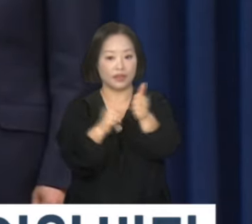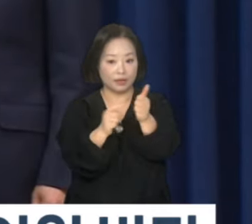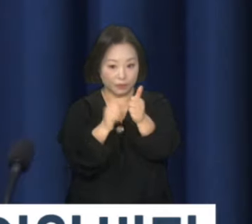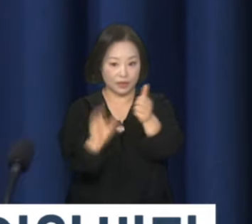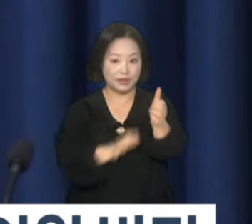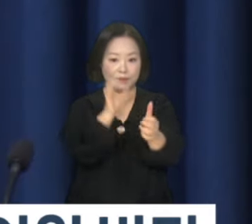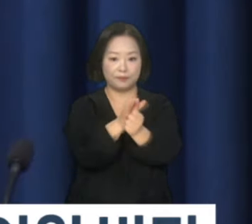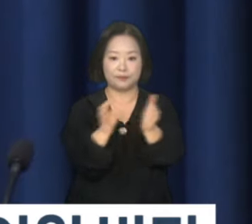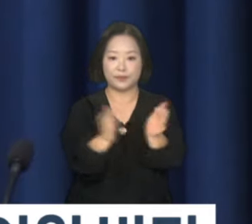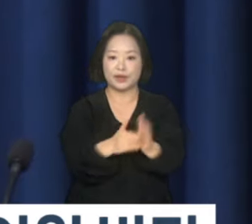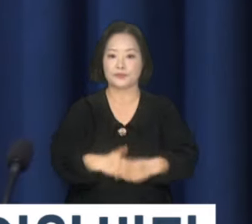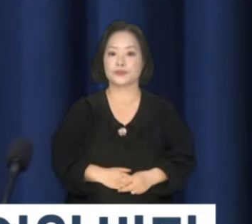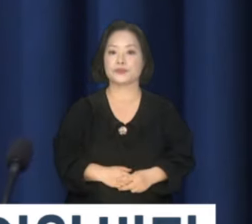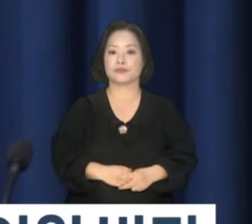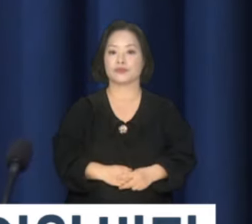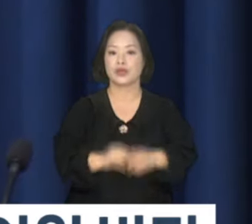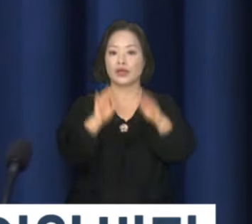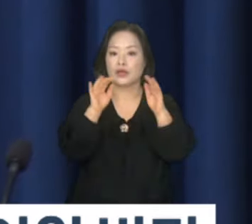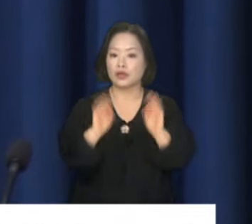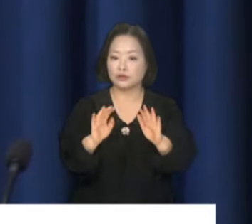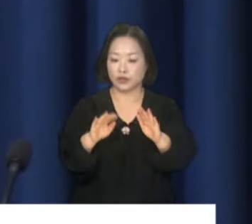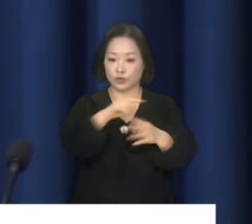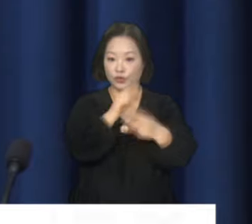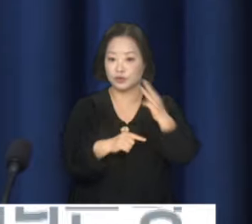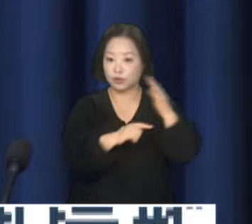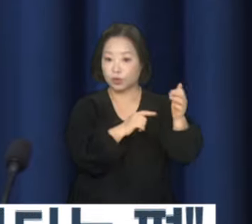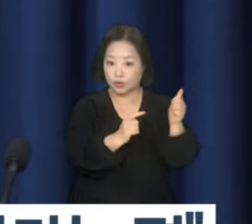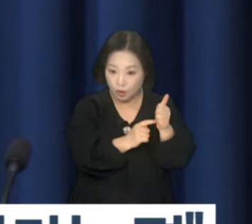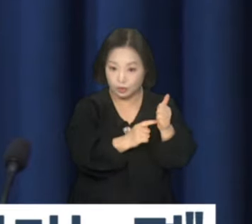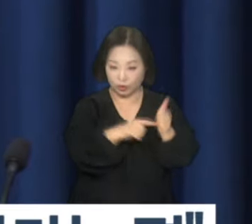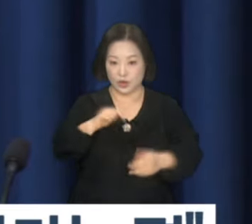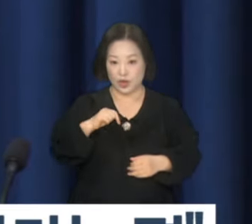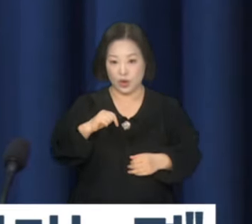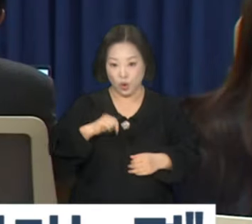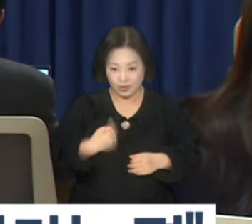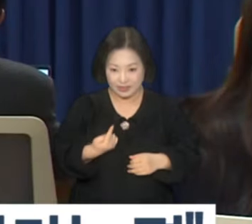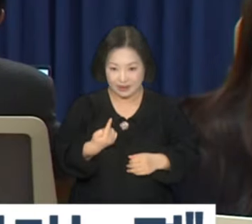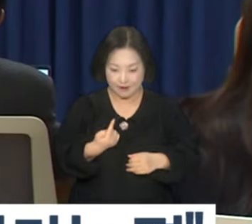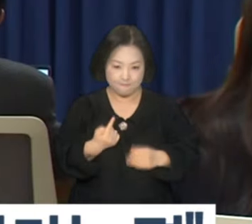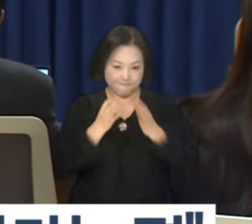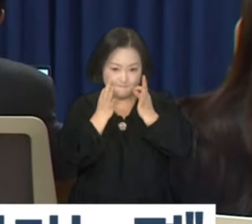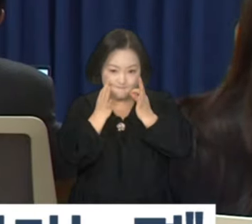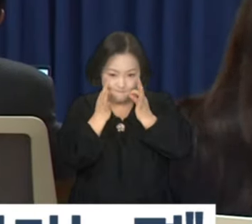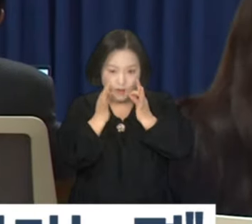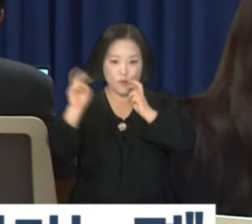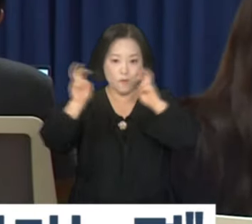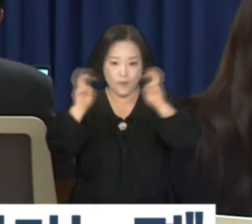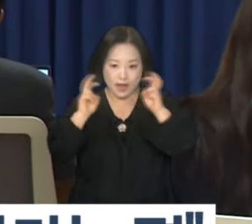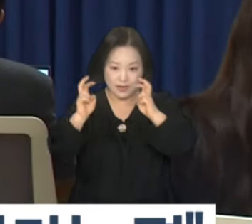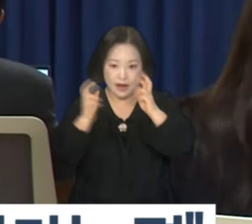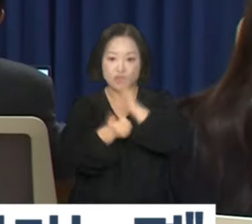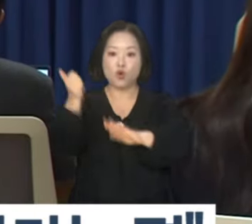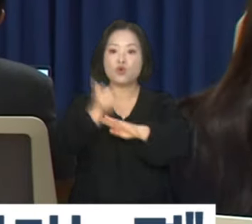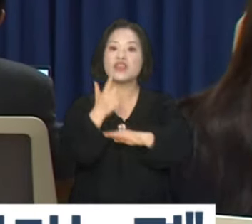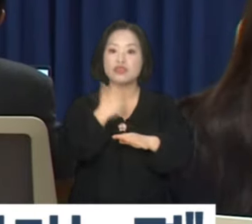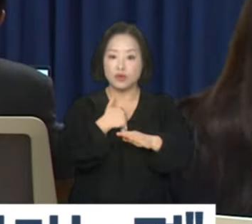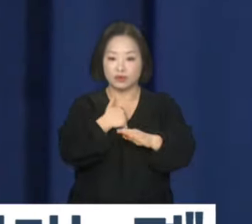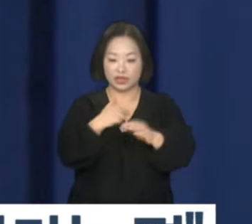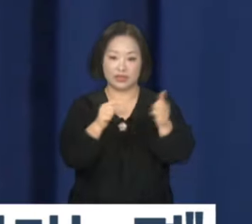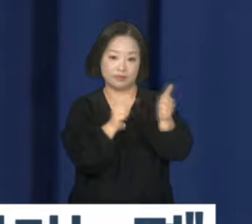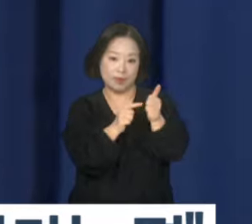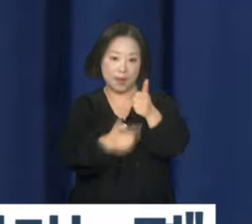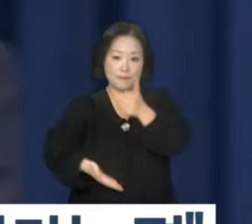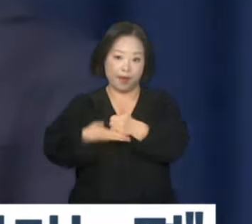의원이 임명됐습니다 윤 대통령은 자수성가 기업인으로 여야에서 친화력이 뛰어나다고 추천을